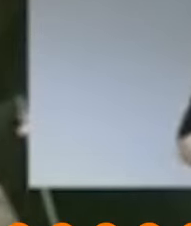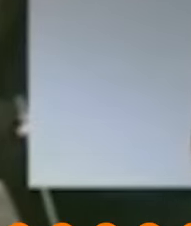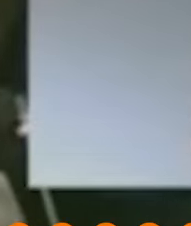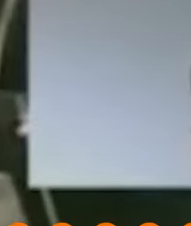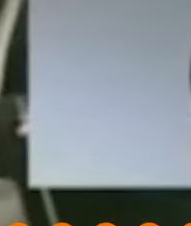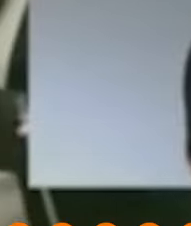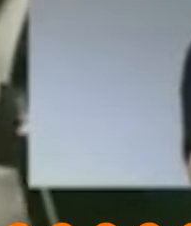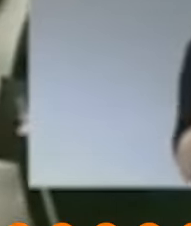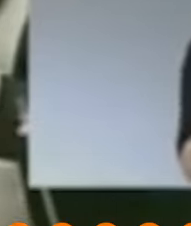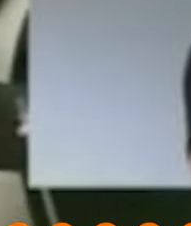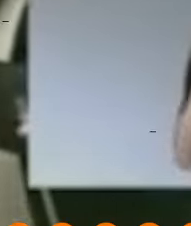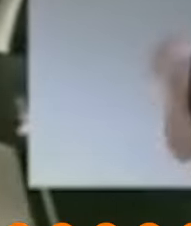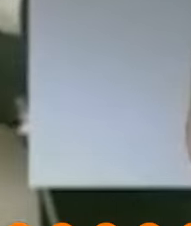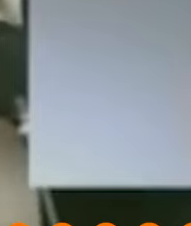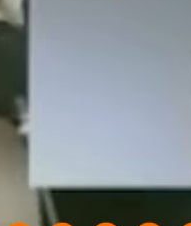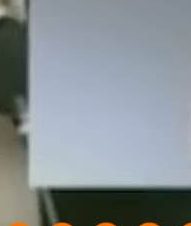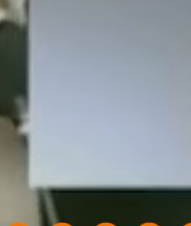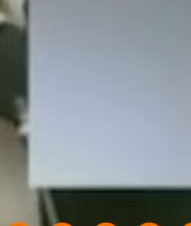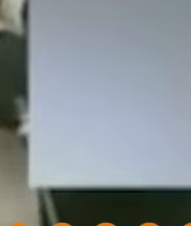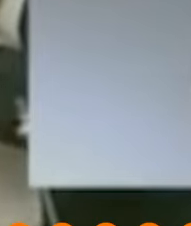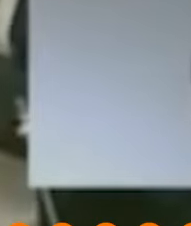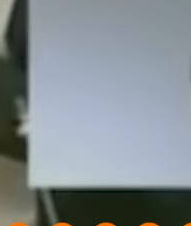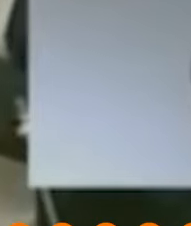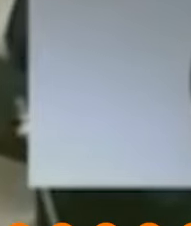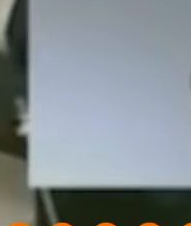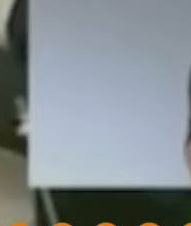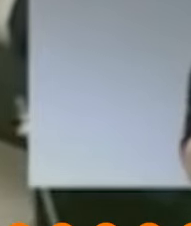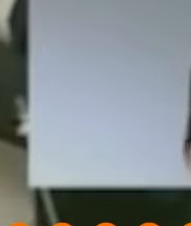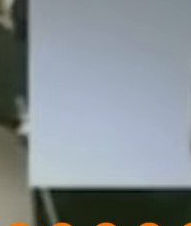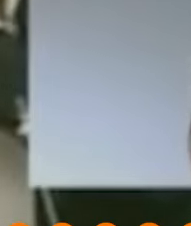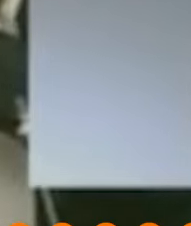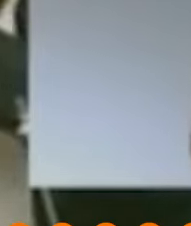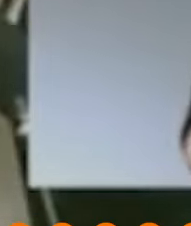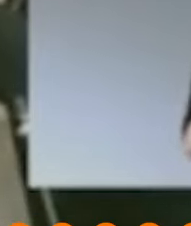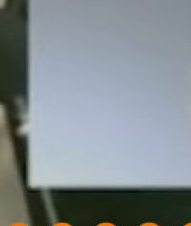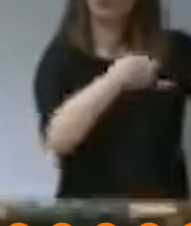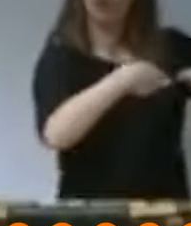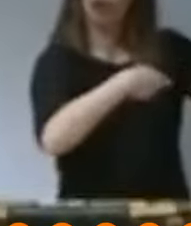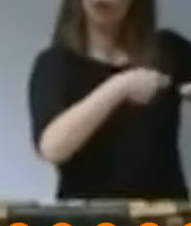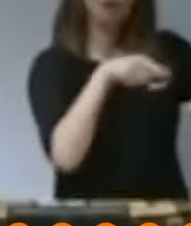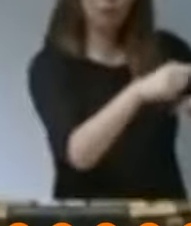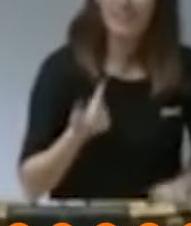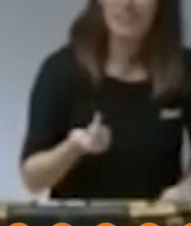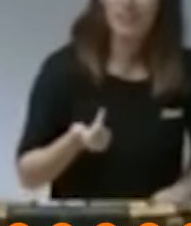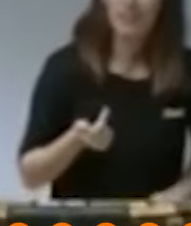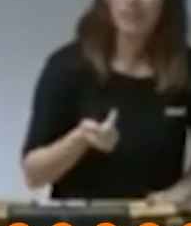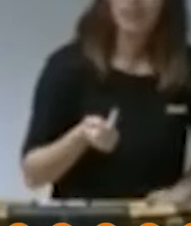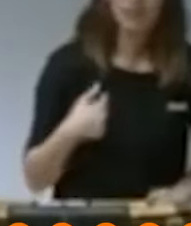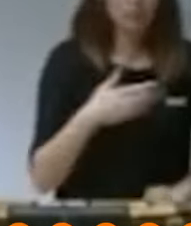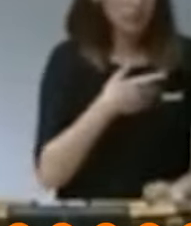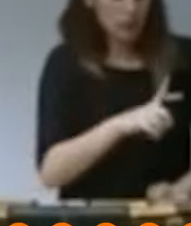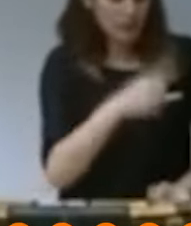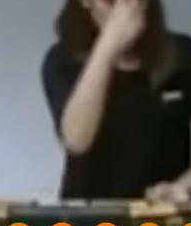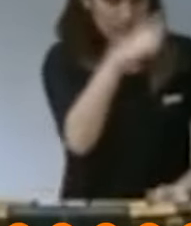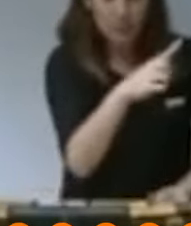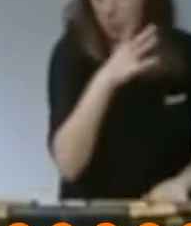Vostès no volen que els expliqui, la interpel·lació és seva, la funció de control del govern és de vostès. No volen saber,